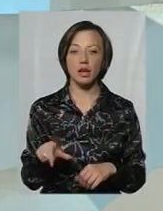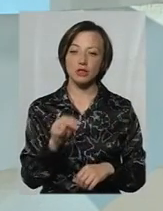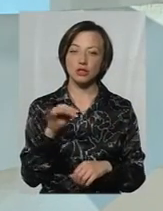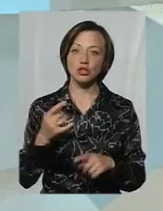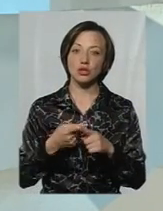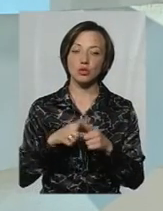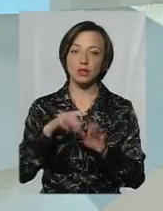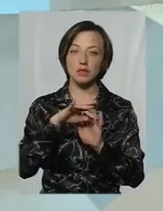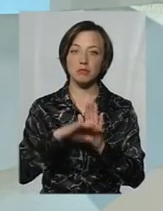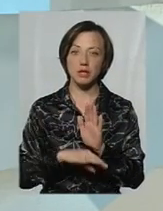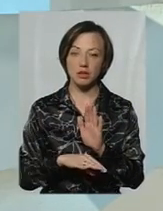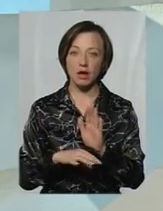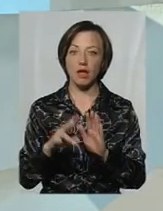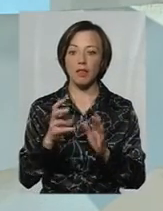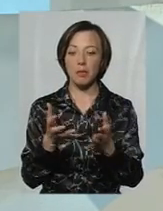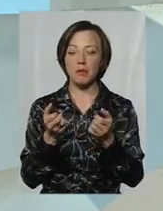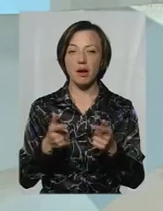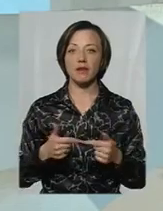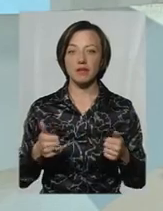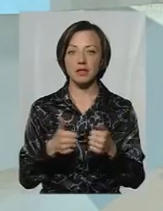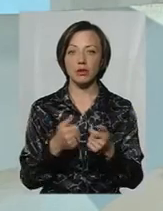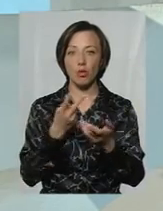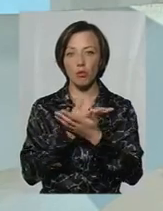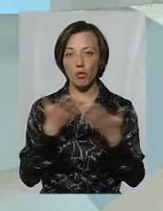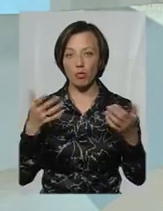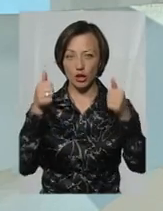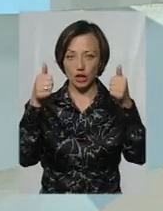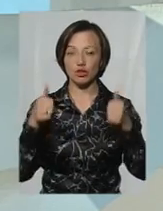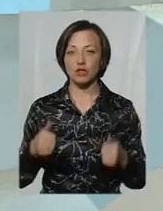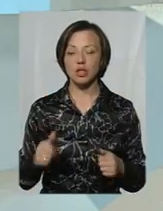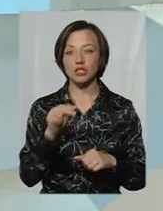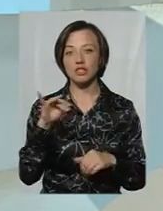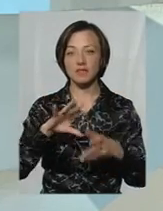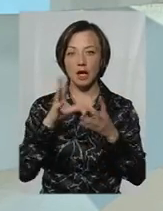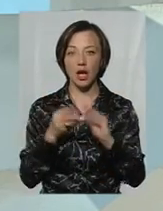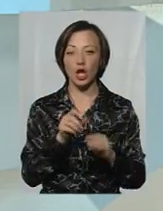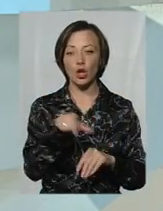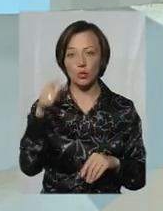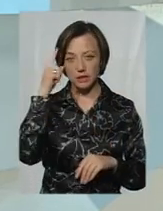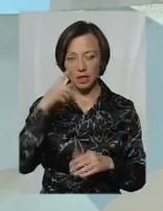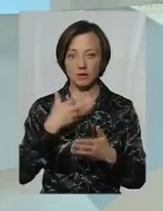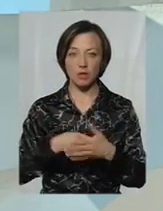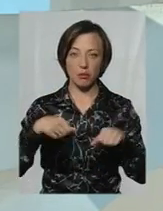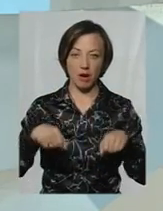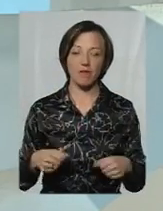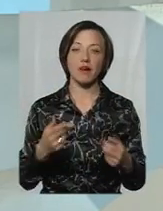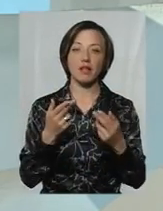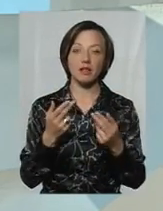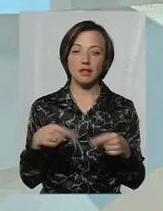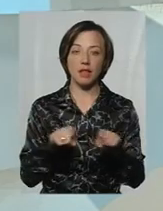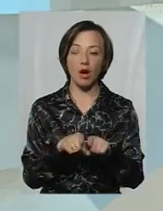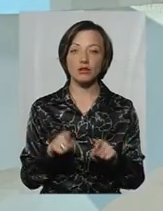той список на приймальних відділеннях опублічується, чи взагалі люди знають свої права. Так, в нас